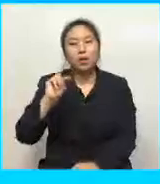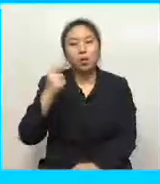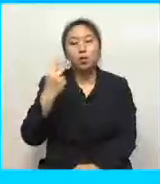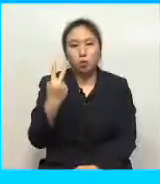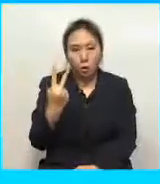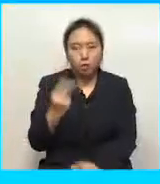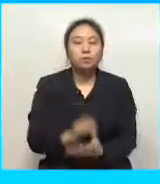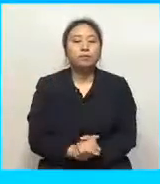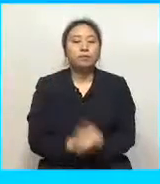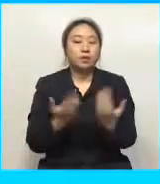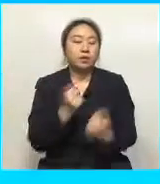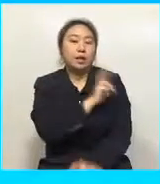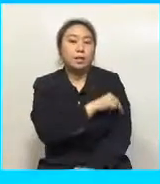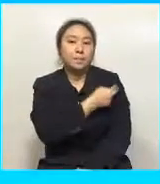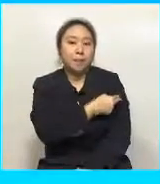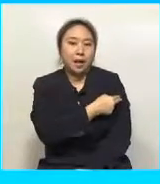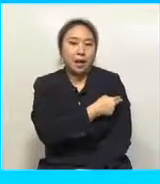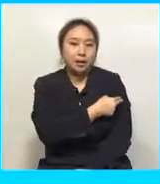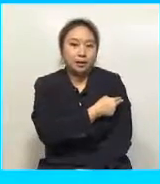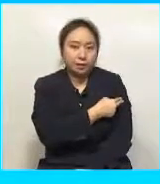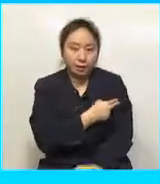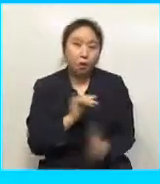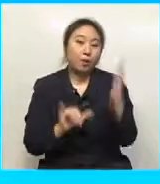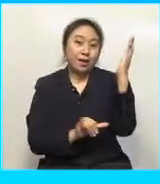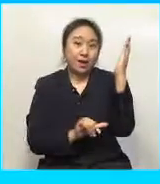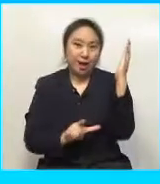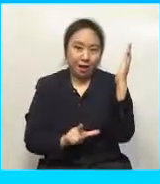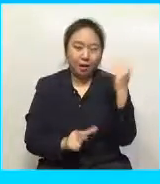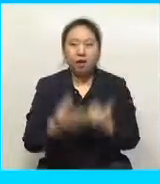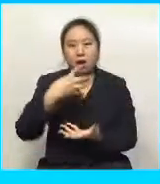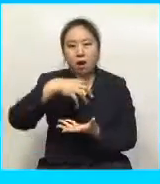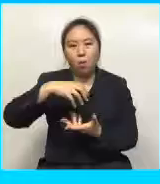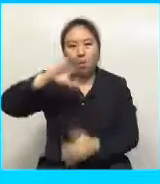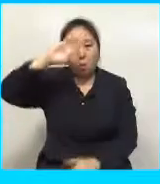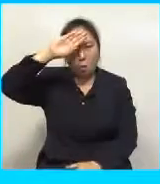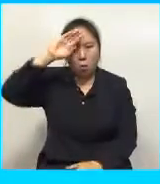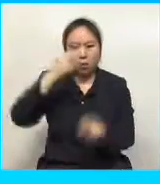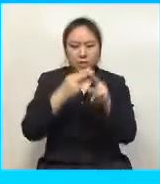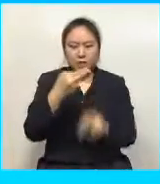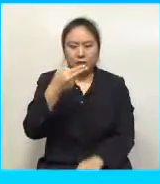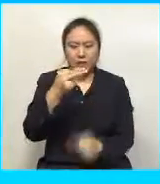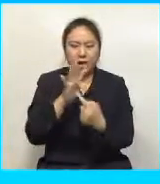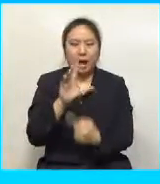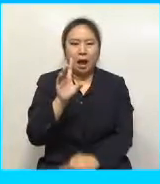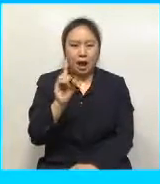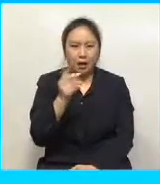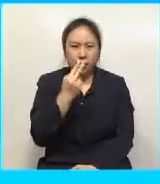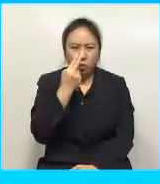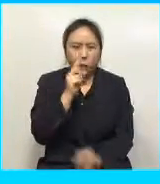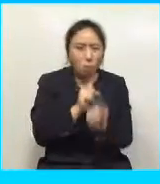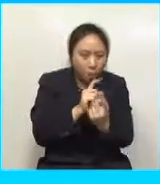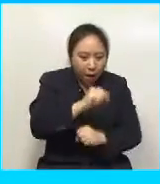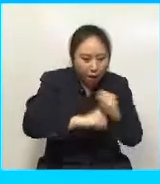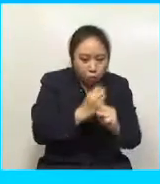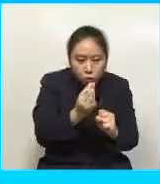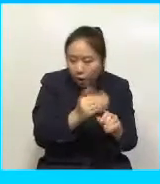นค่ะทางนายแพทย์สงกรานต์ไหมชุมนายแพทย์สาธารณสุขจังหวัดยะลาบอกว่าโรคหัดเนี่ยเป็นโรคไข้ออกผื่นจะพบได้ในทุกวั